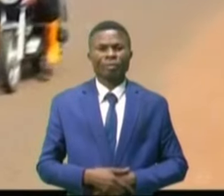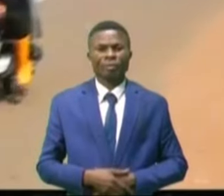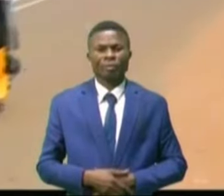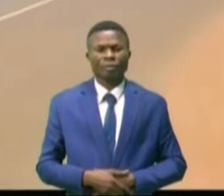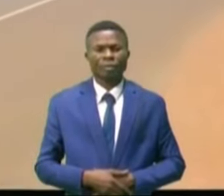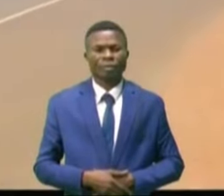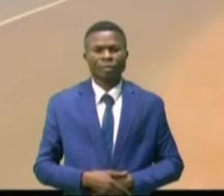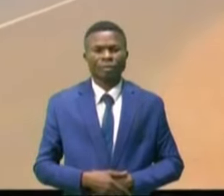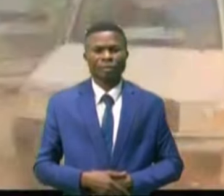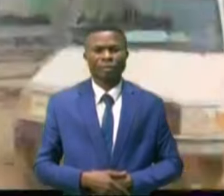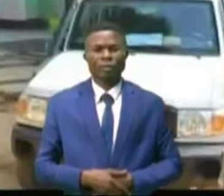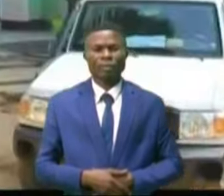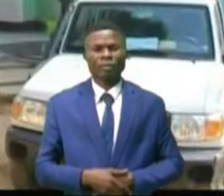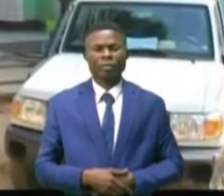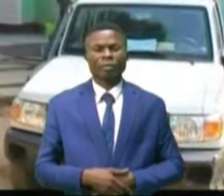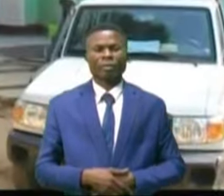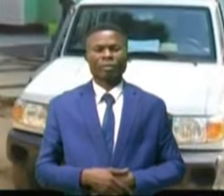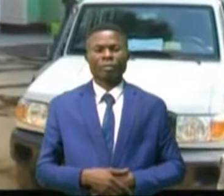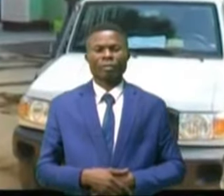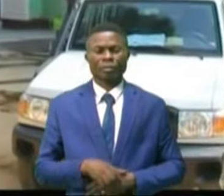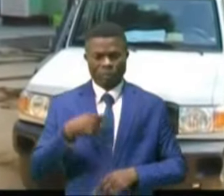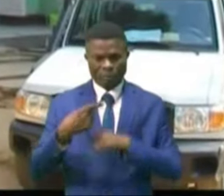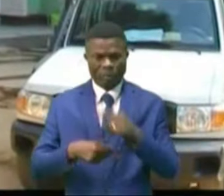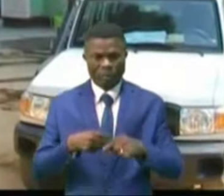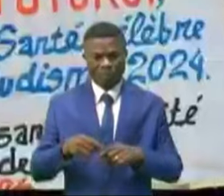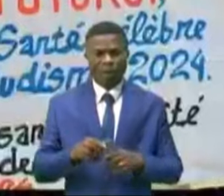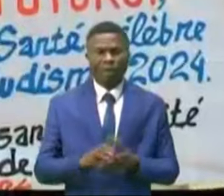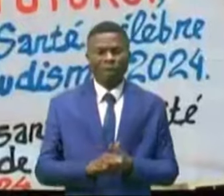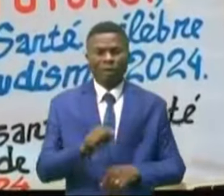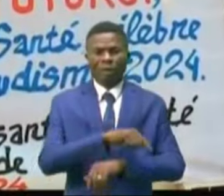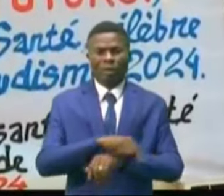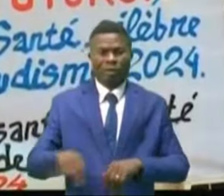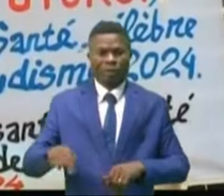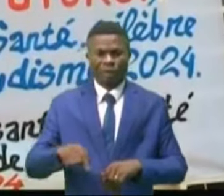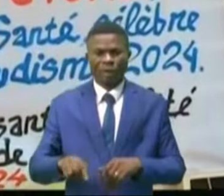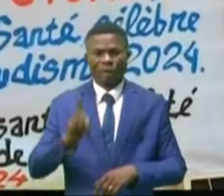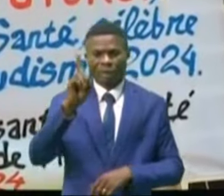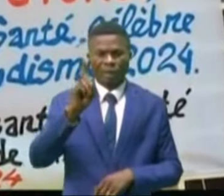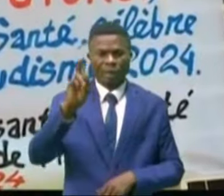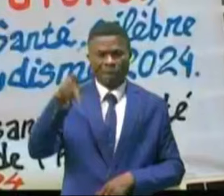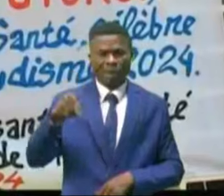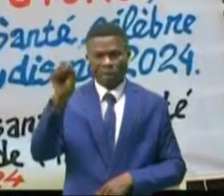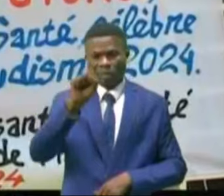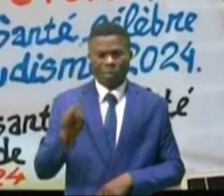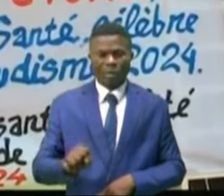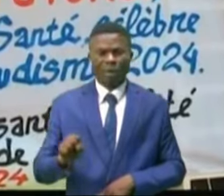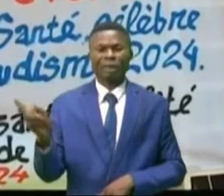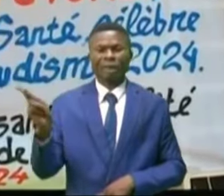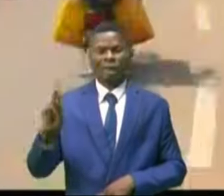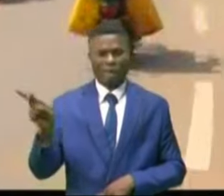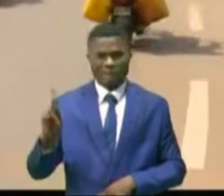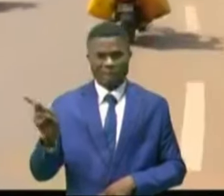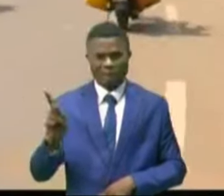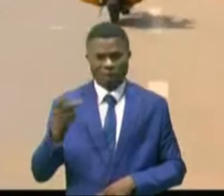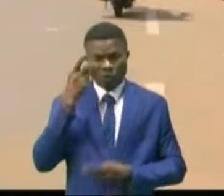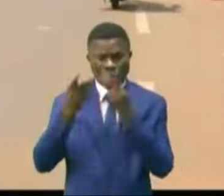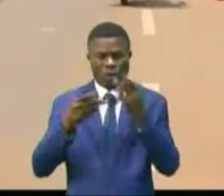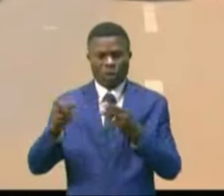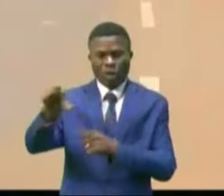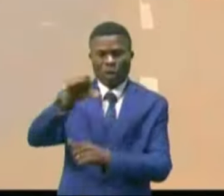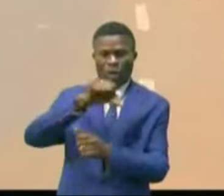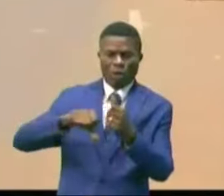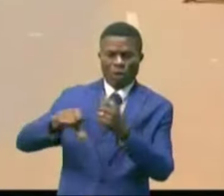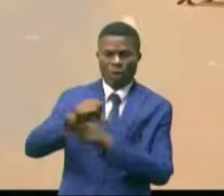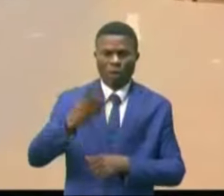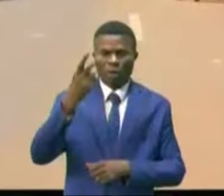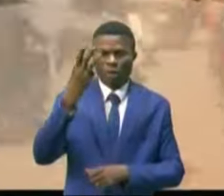une caravane motorisée qui est partie des installations de la DPS Kasaï en parcourant les ronds-points 3Z à